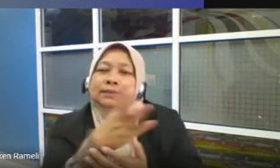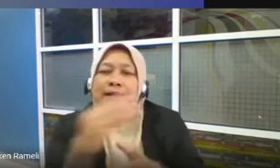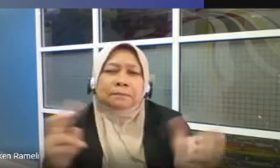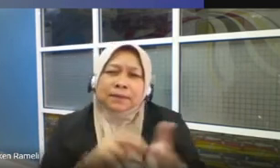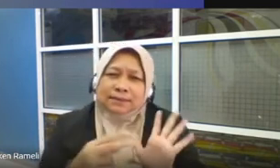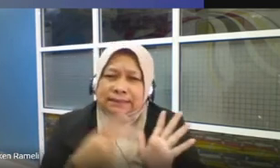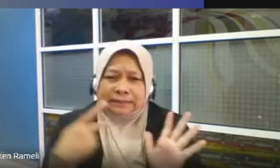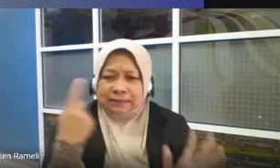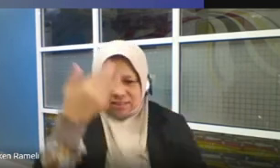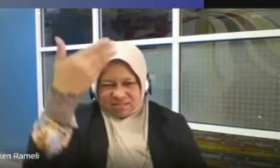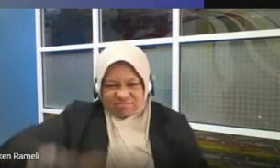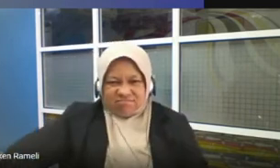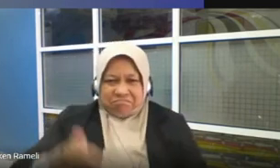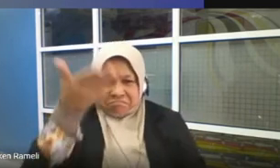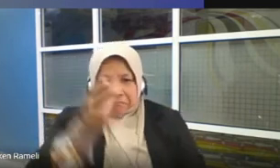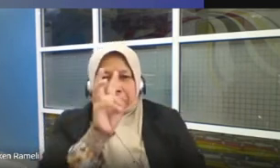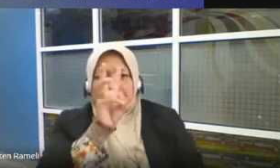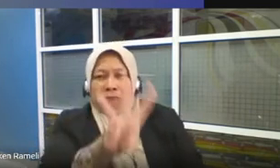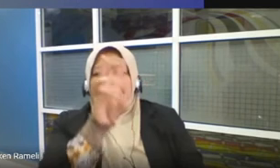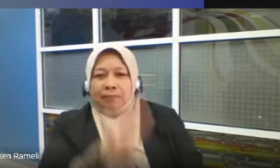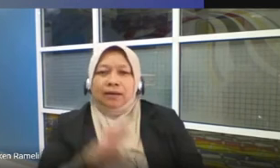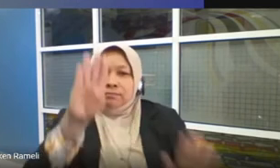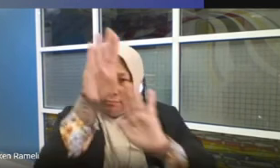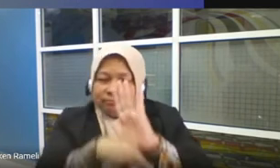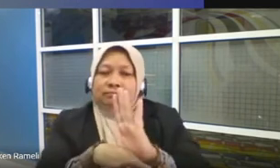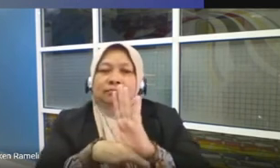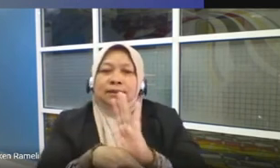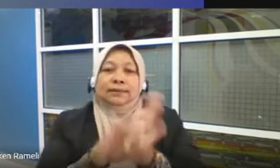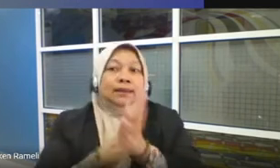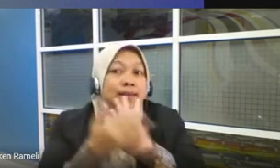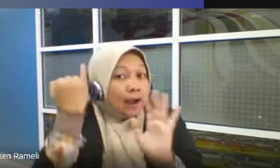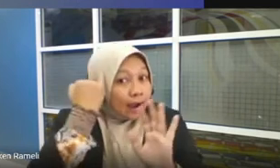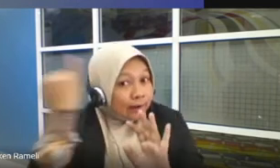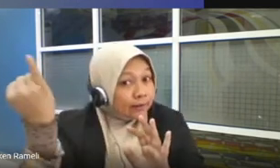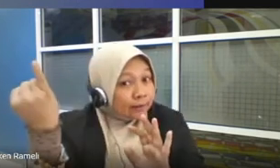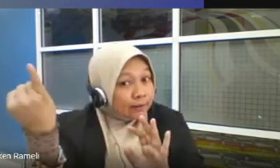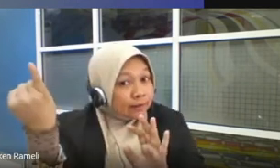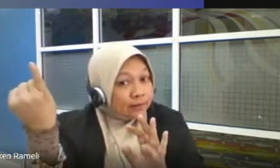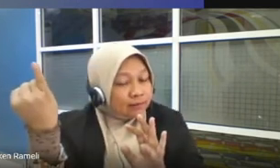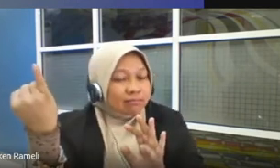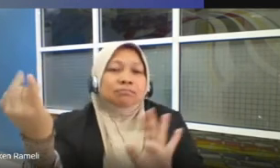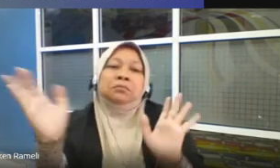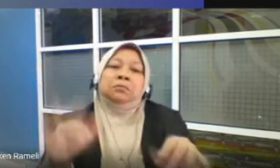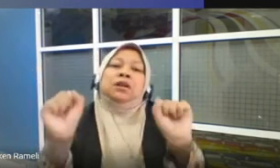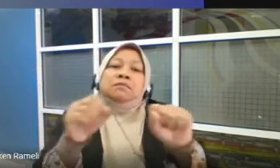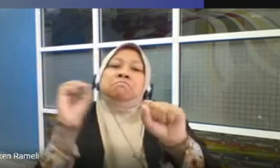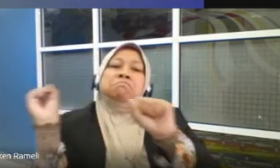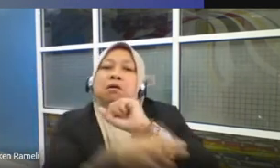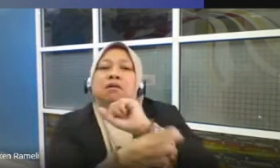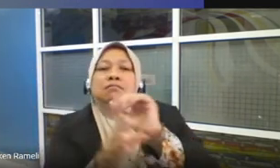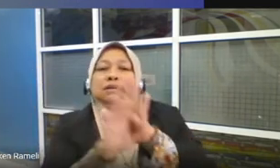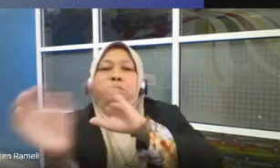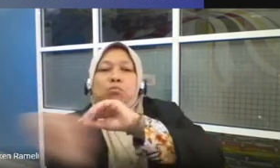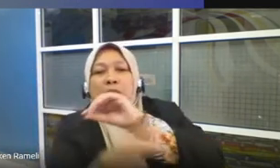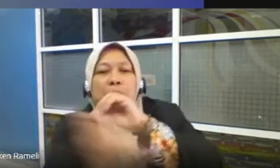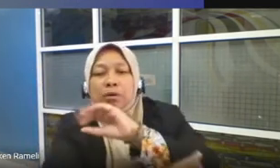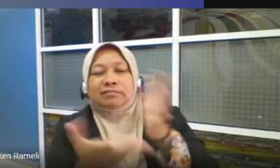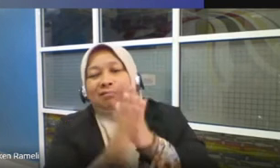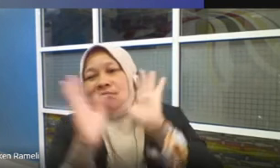dengan kita, eh, kurang yakin dengan diri kita. Jadi idea kita mungkin akan dicantas dengan mudah, eh, apabila